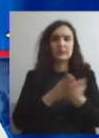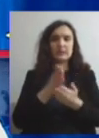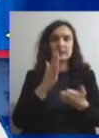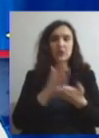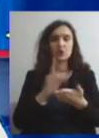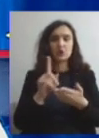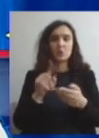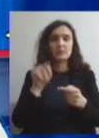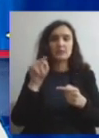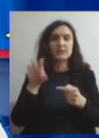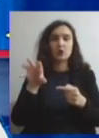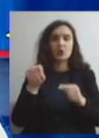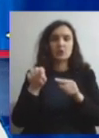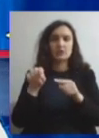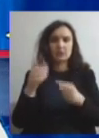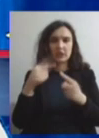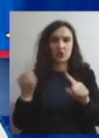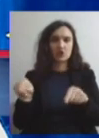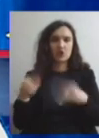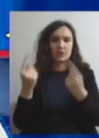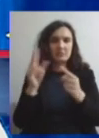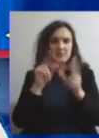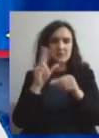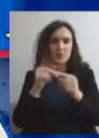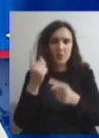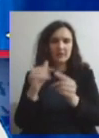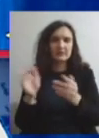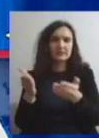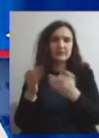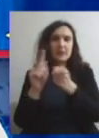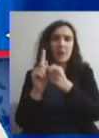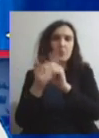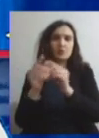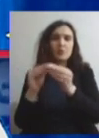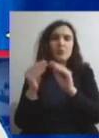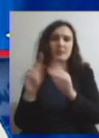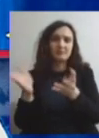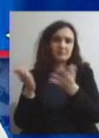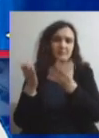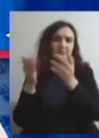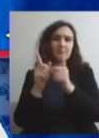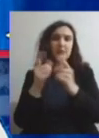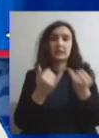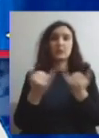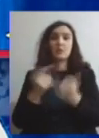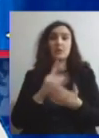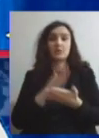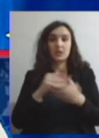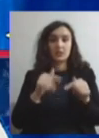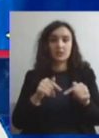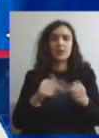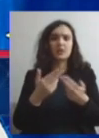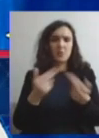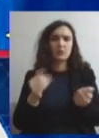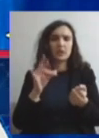სექტორის მაქსიმალური გაჯანსაღება და მაქსიმალურად გამოსწორება იმ ხარვეზების, რომელიც დღესდღეობით არსებობს. რა თქმა უნდა, რისკები